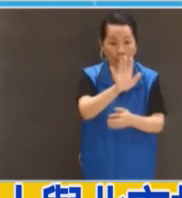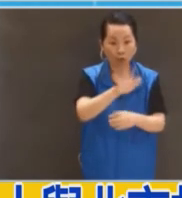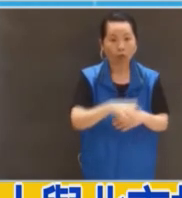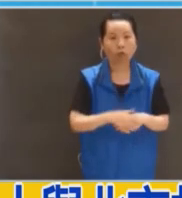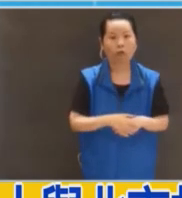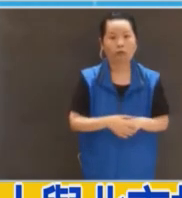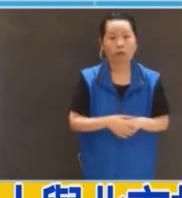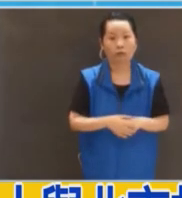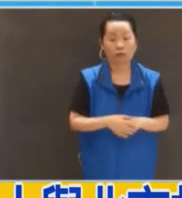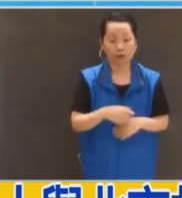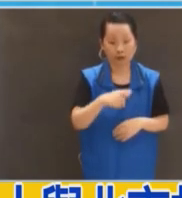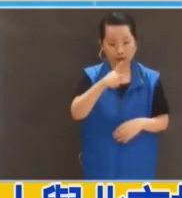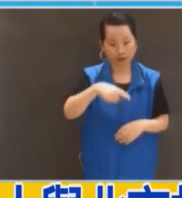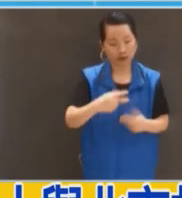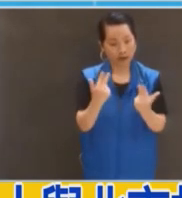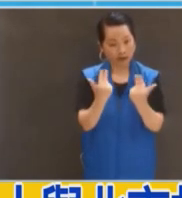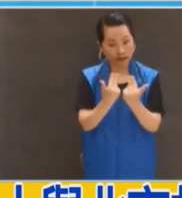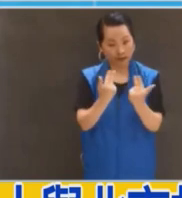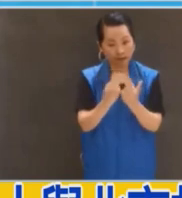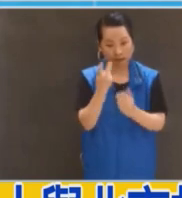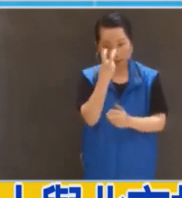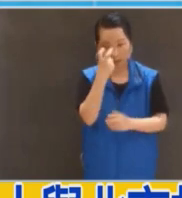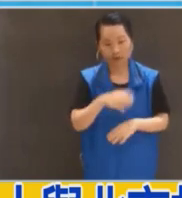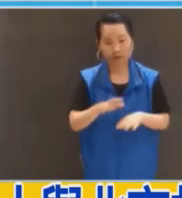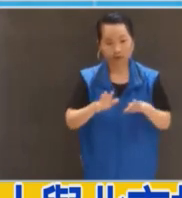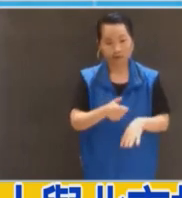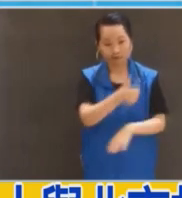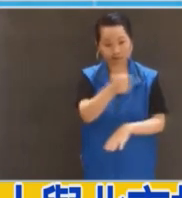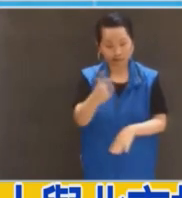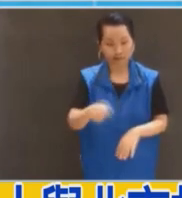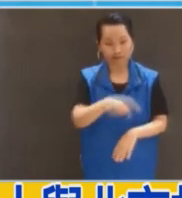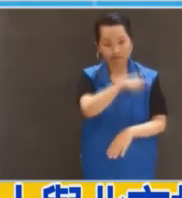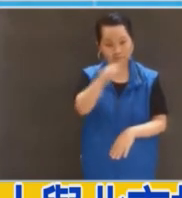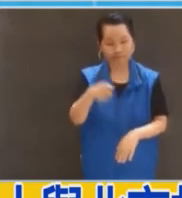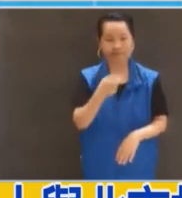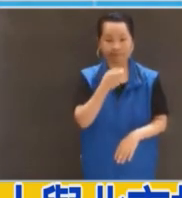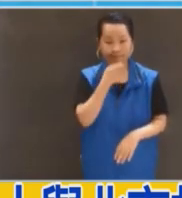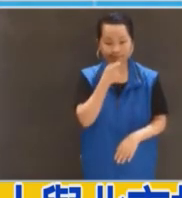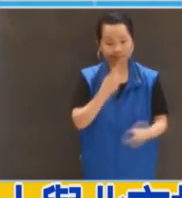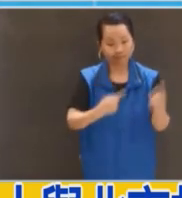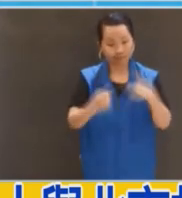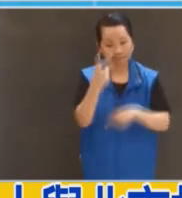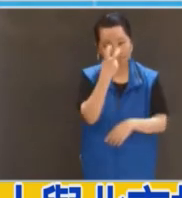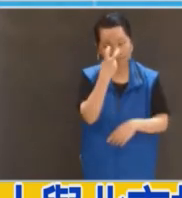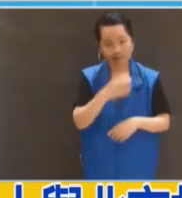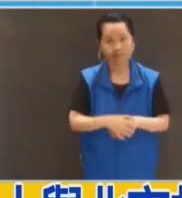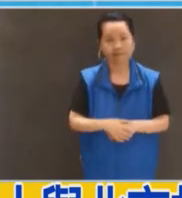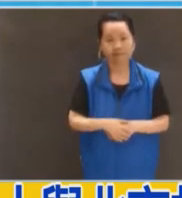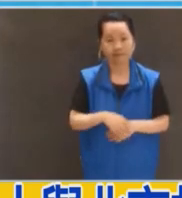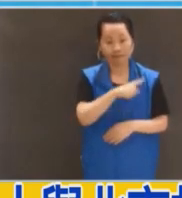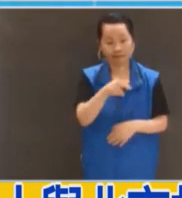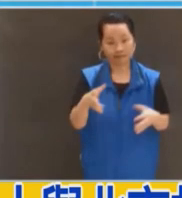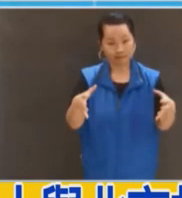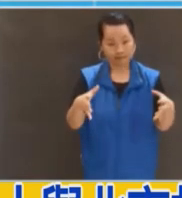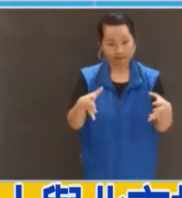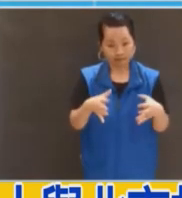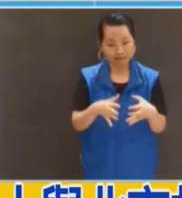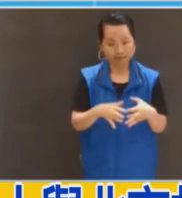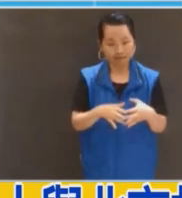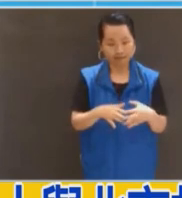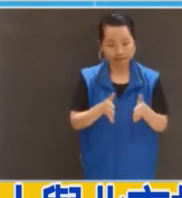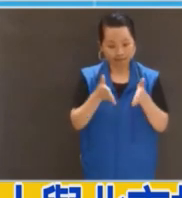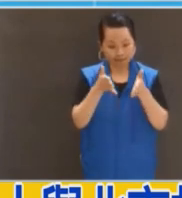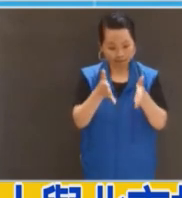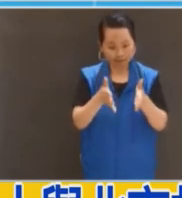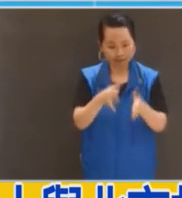能够到新北来筛检，也非常谢谢这些好朋友愿意大家一起来共同面对防